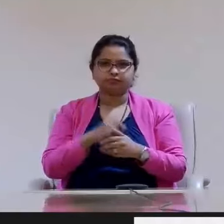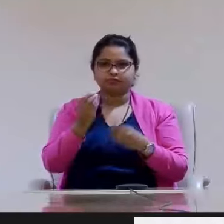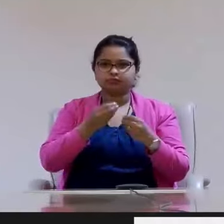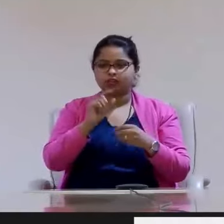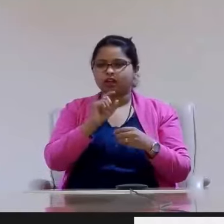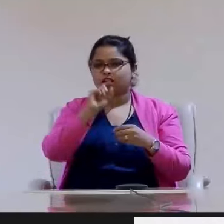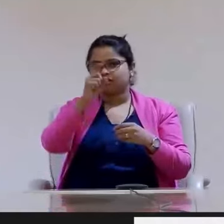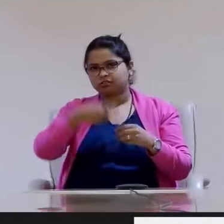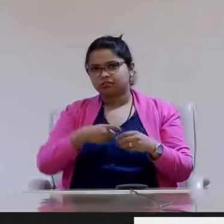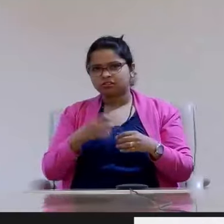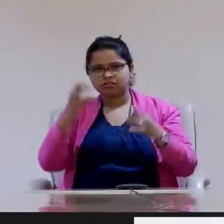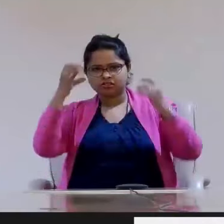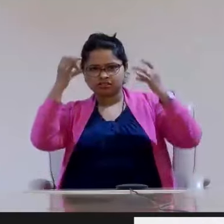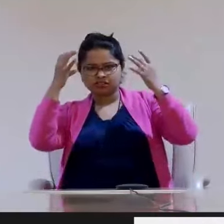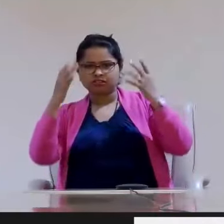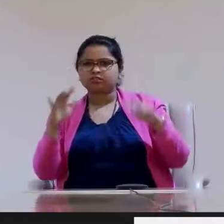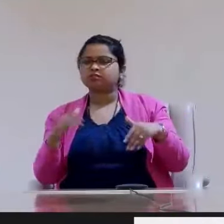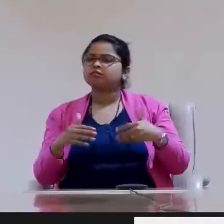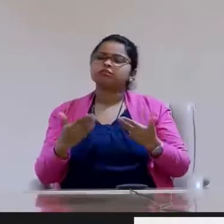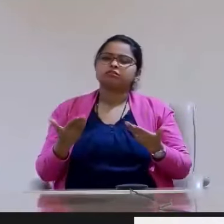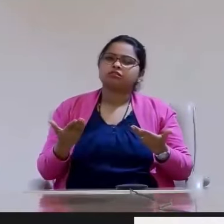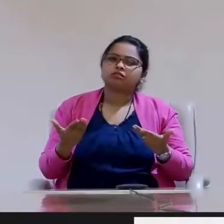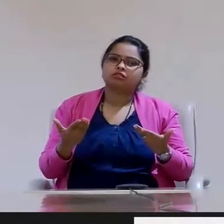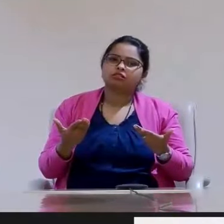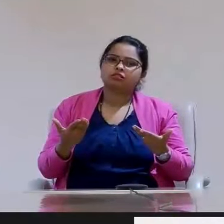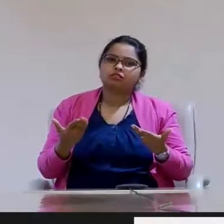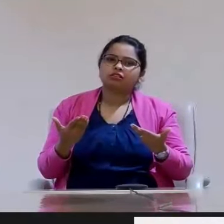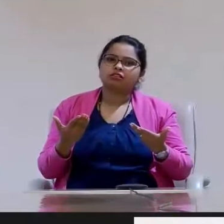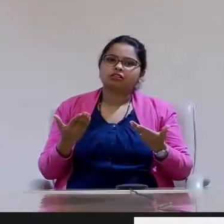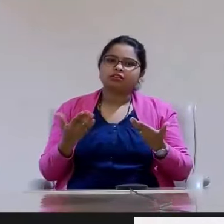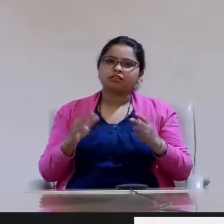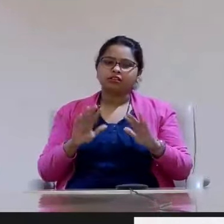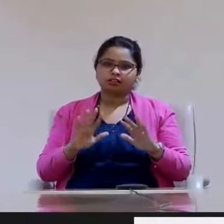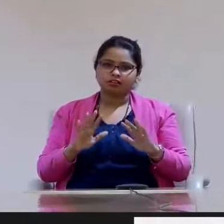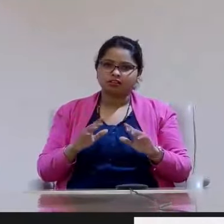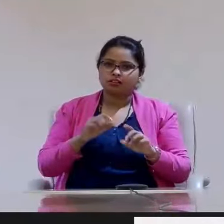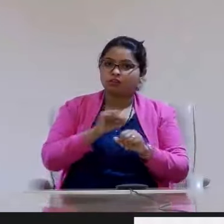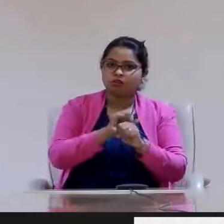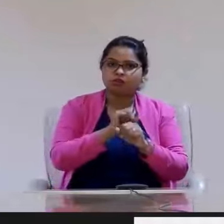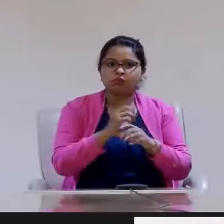मी अबाउट अ पैनिक अटैक. व्हाट रियली वर्क्स अगर आपको ये सब लग रहा है,